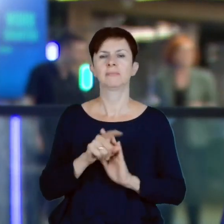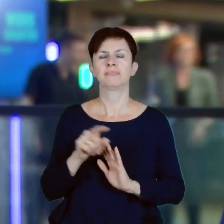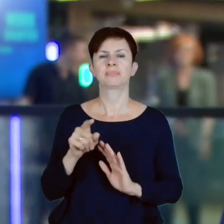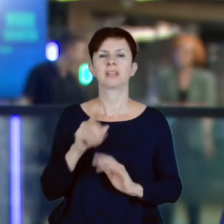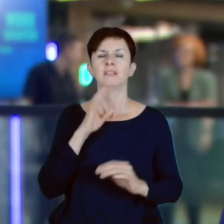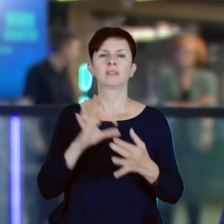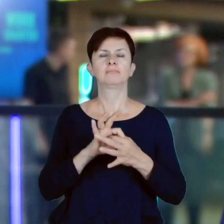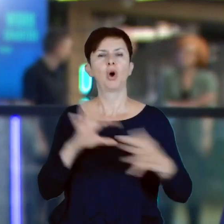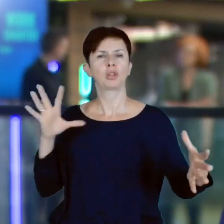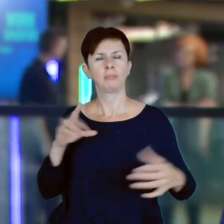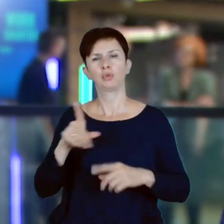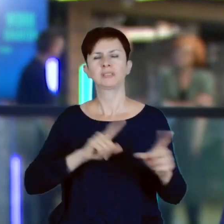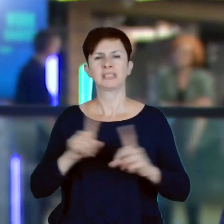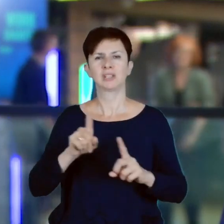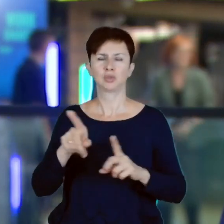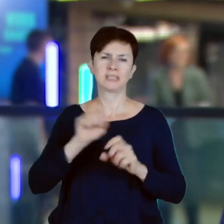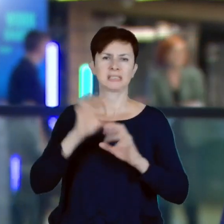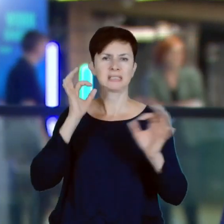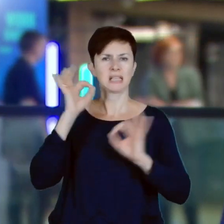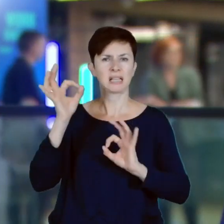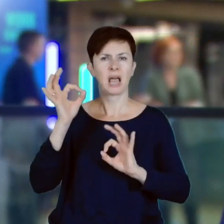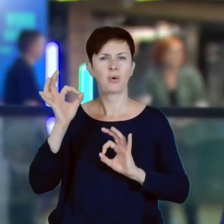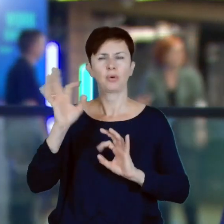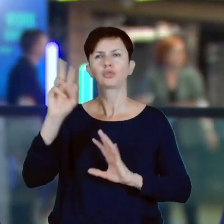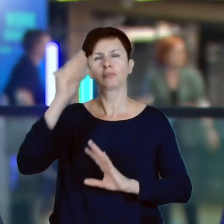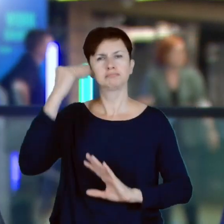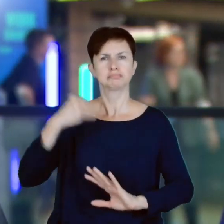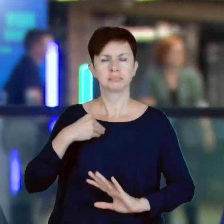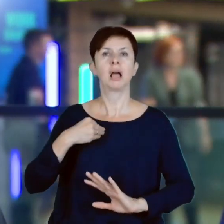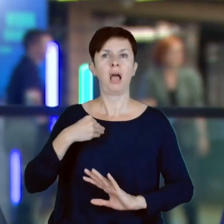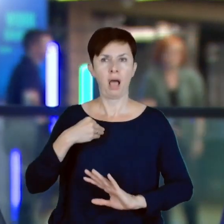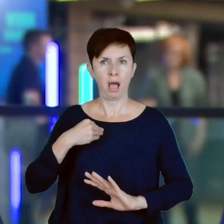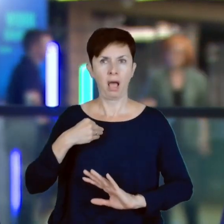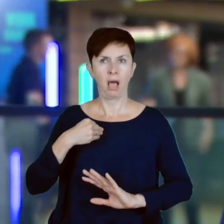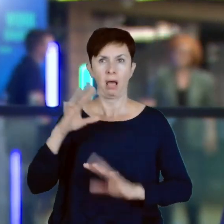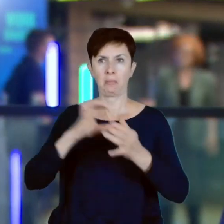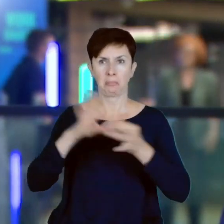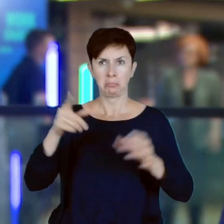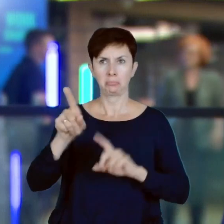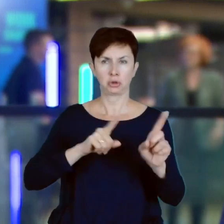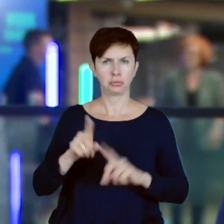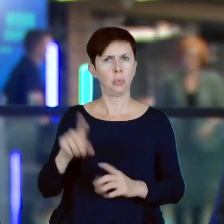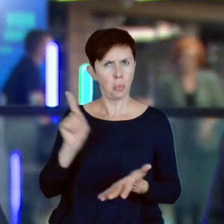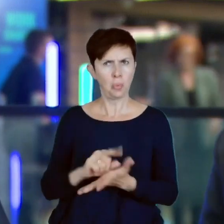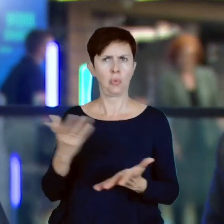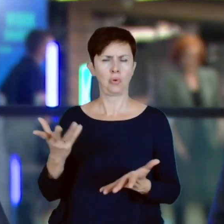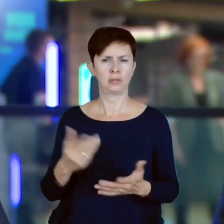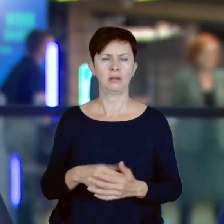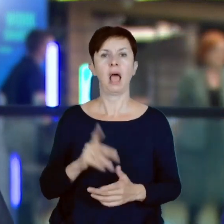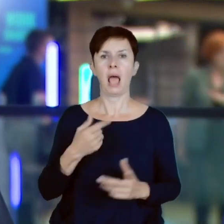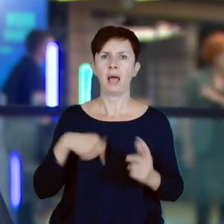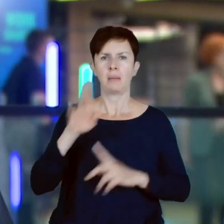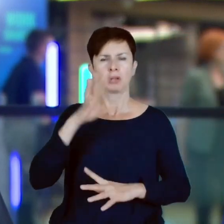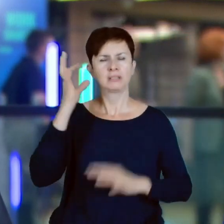taki sygnał dla nas wszystkich. O, ktoś jest na detoksie, czyli jednak można, ale dużo bardziej interesuje mnie pomysł, jak to zrównoważyć. Dowiedziałem się